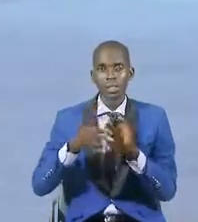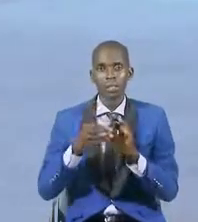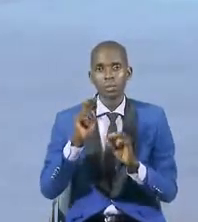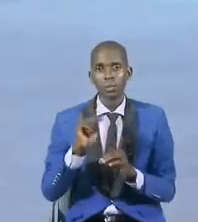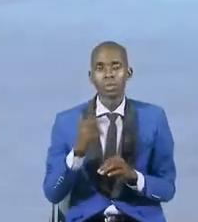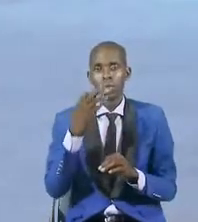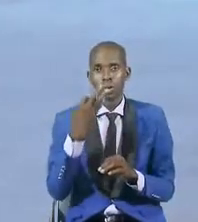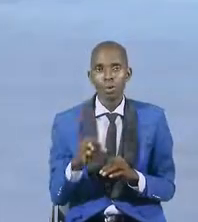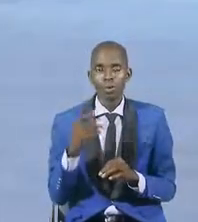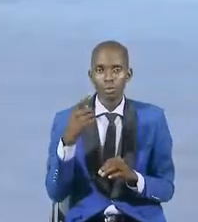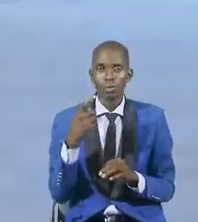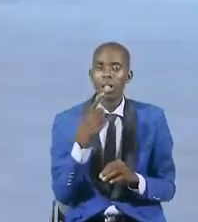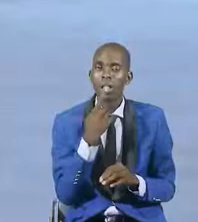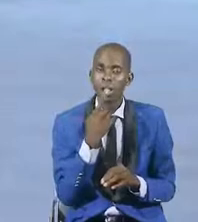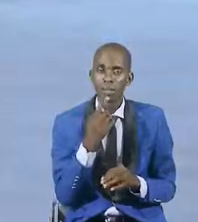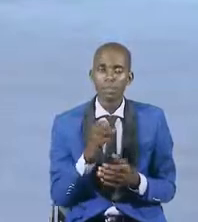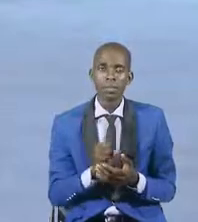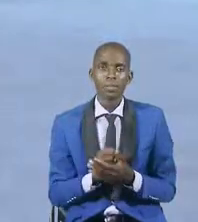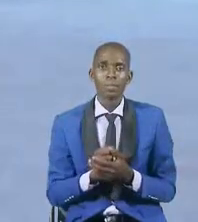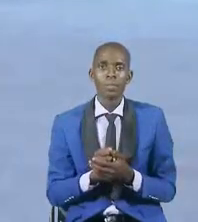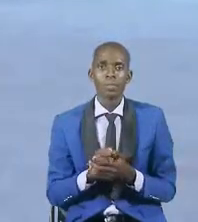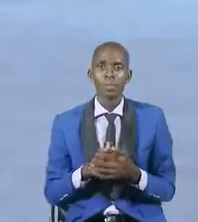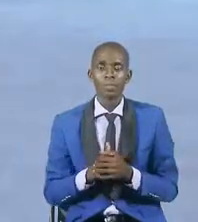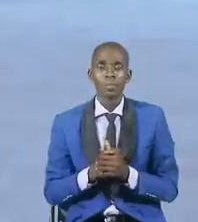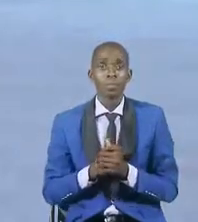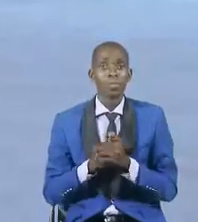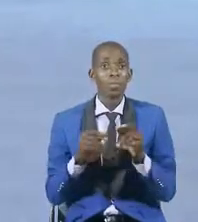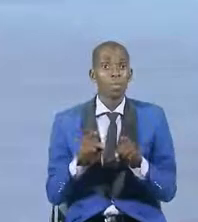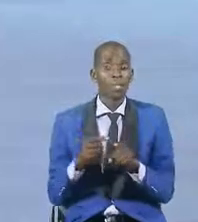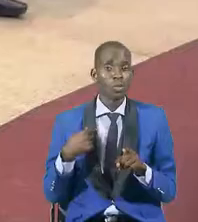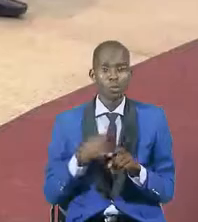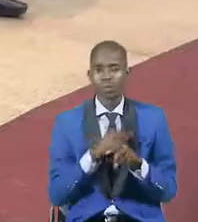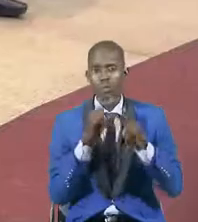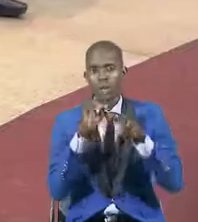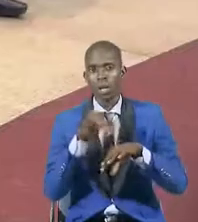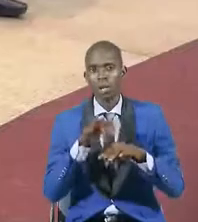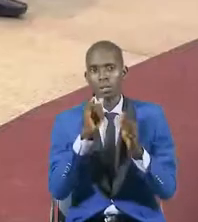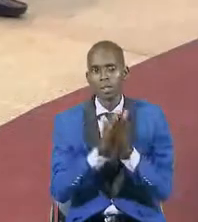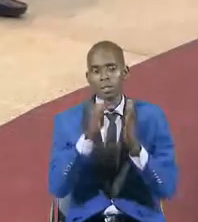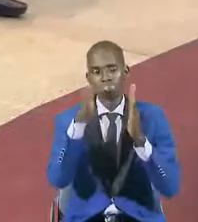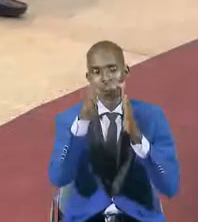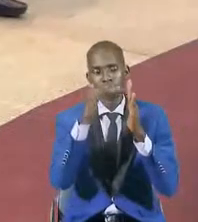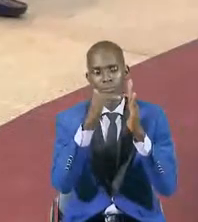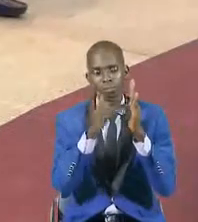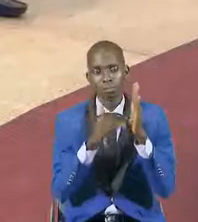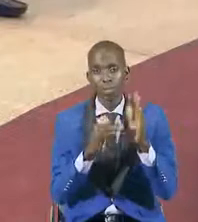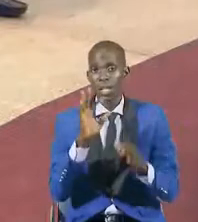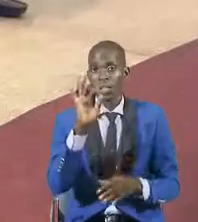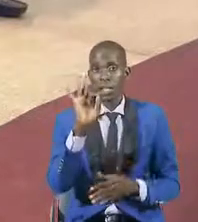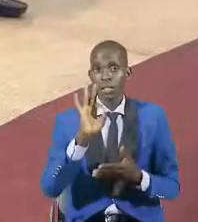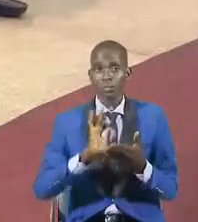l'interprétation des langues. Comme nous voyons ces 9 dons, oui, nous